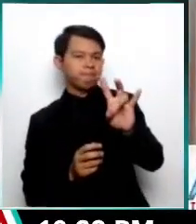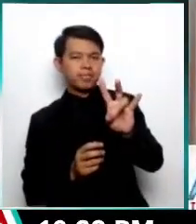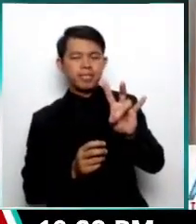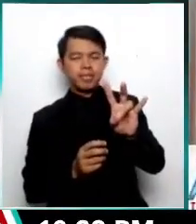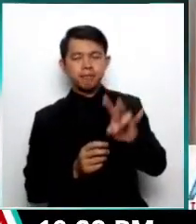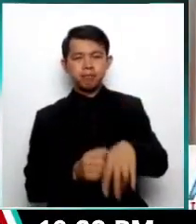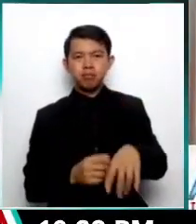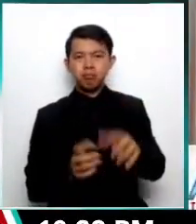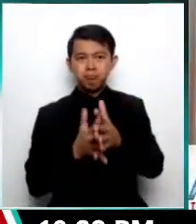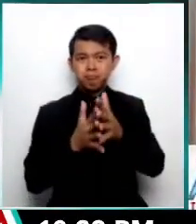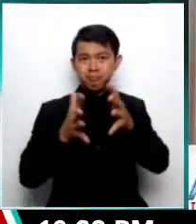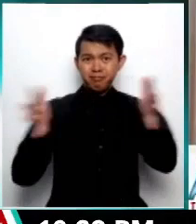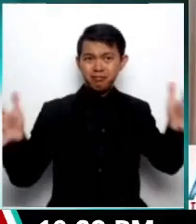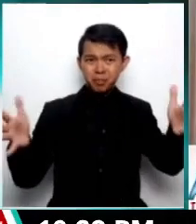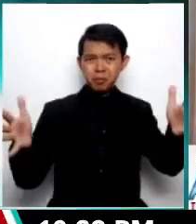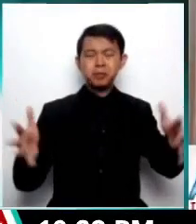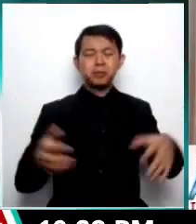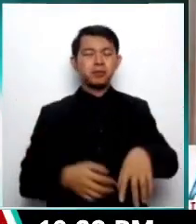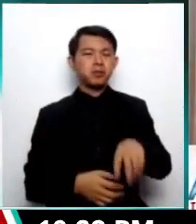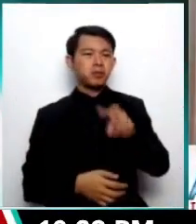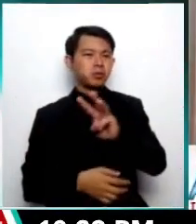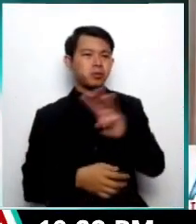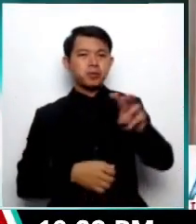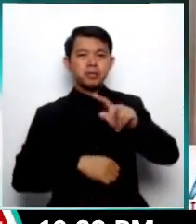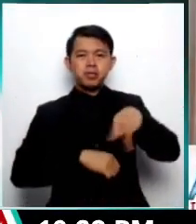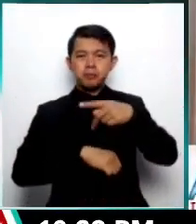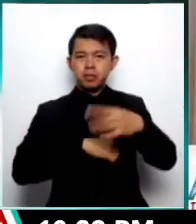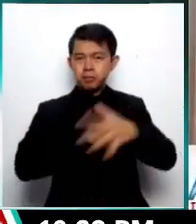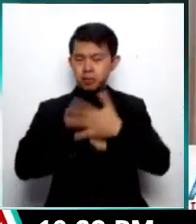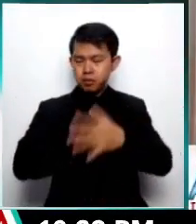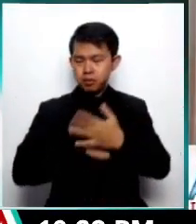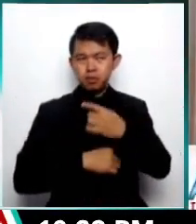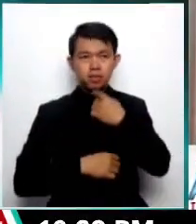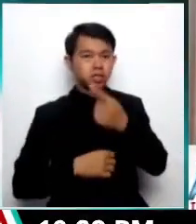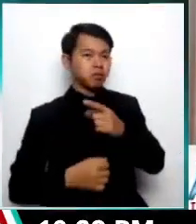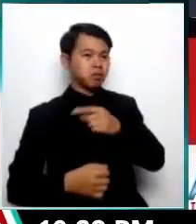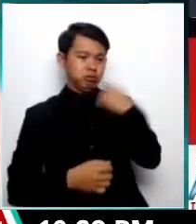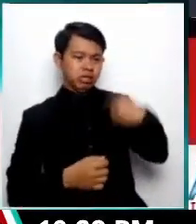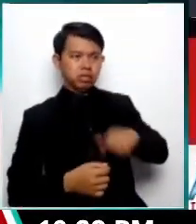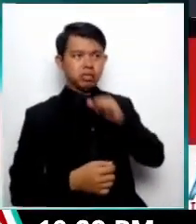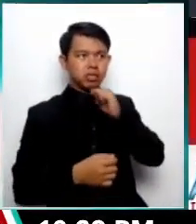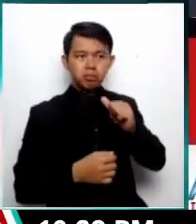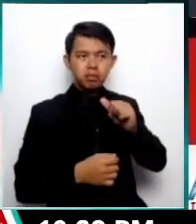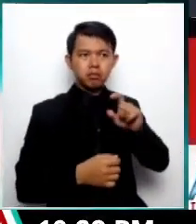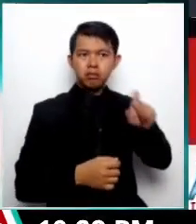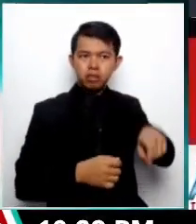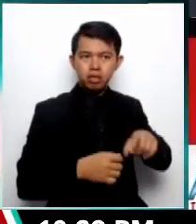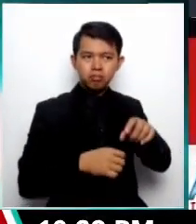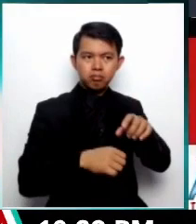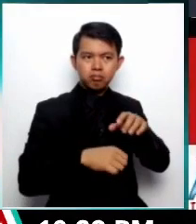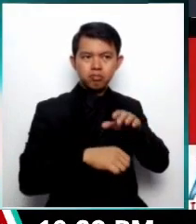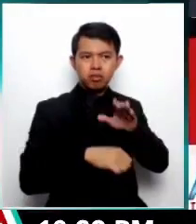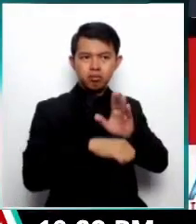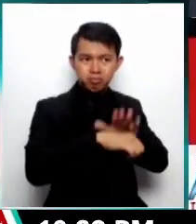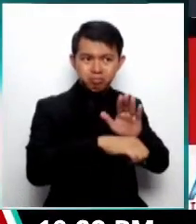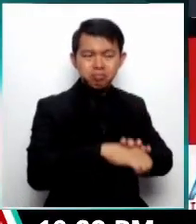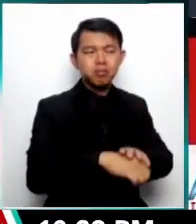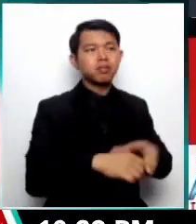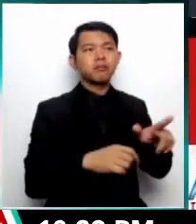nila, huwag naman din daw mag-provoke ang Pilipinas. Gusto daw nila ng peaceful dialogue. Tayo pa ba talaga ang nagpo-provoke,